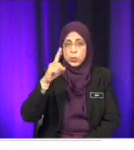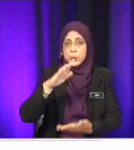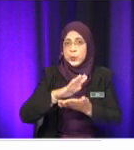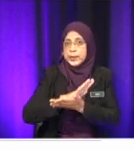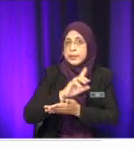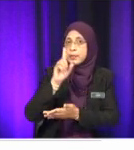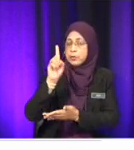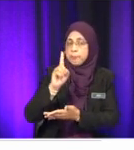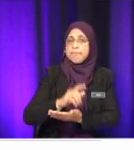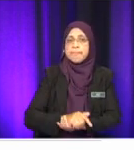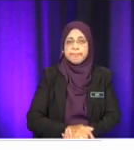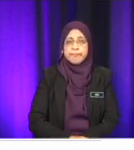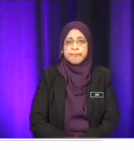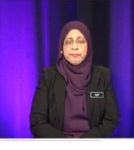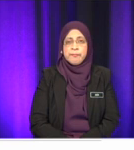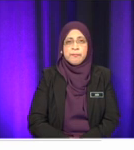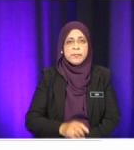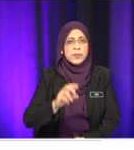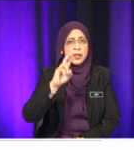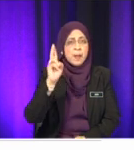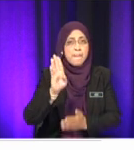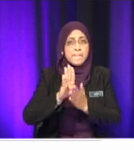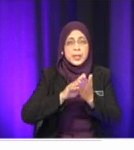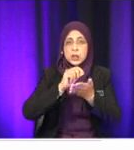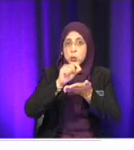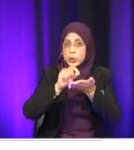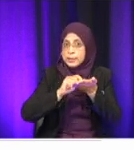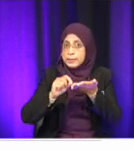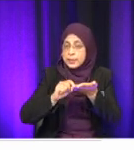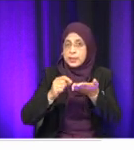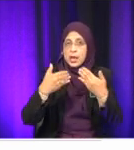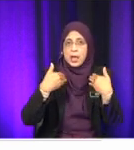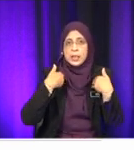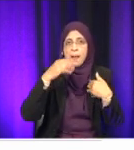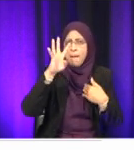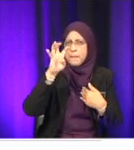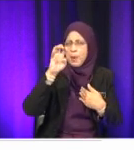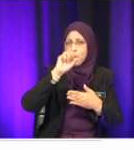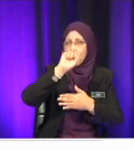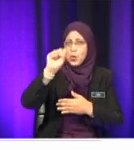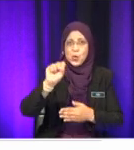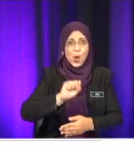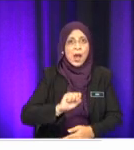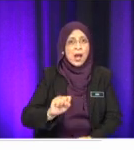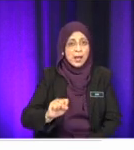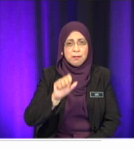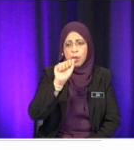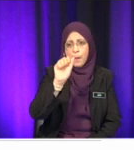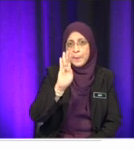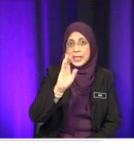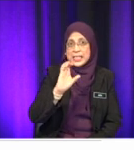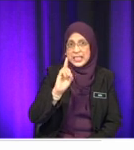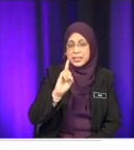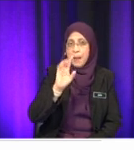yang merupakan ujian bertulis dan mengandung 40 soal dan objektif Oke apabila